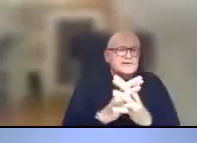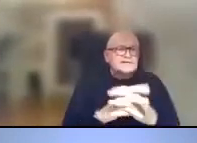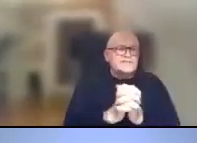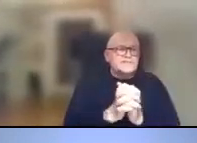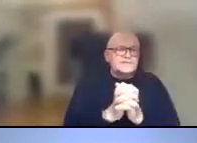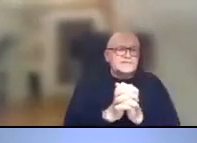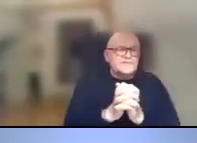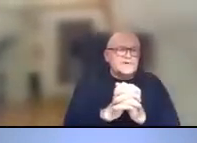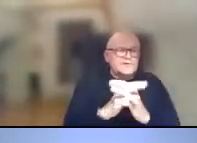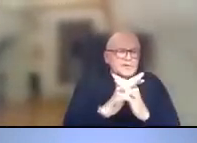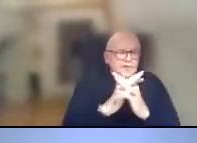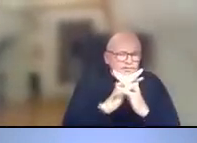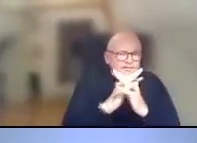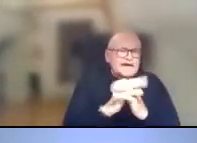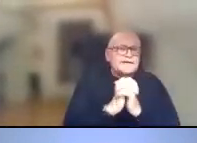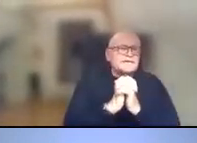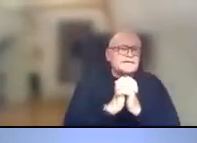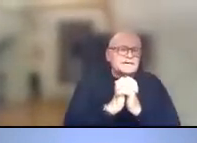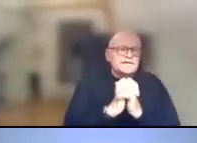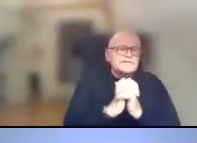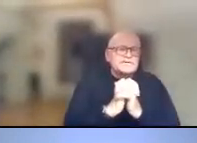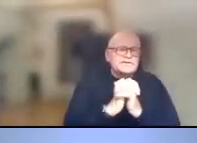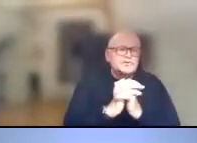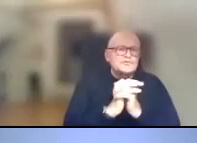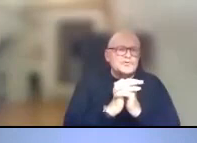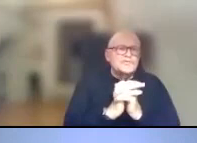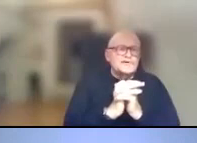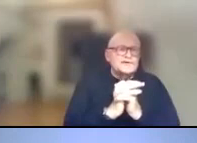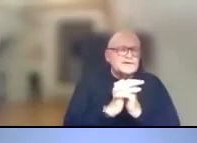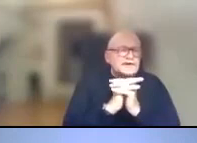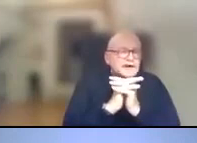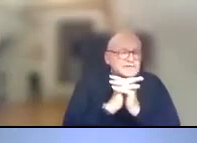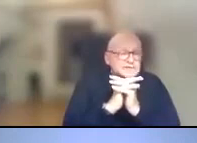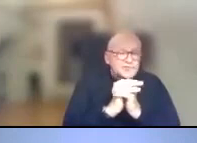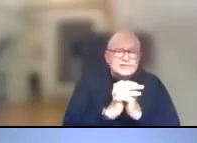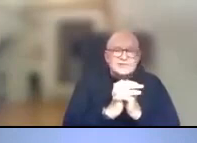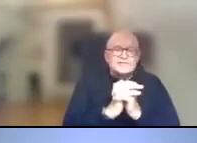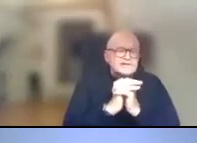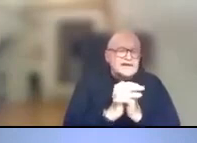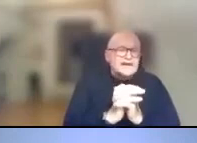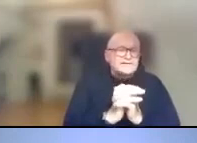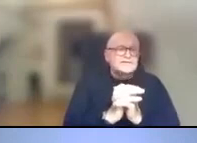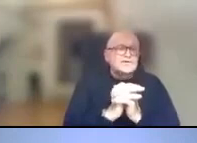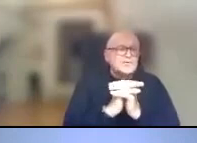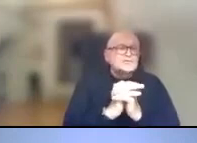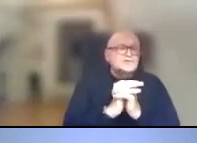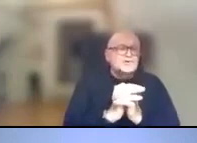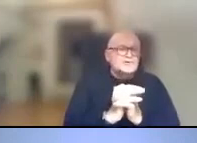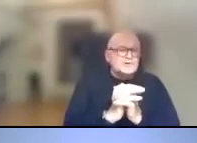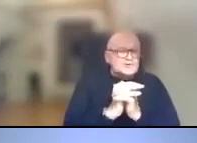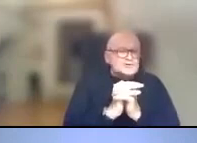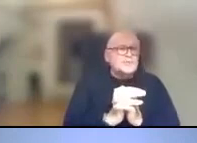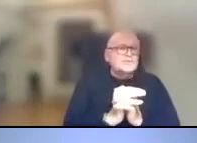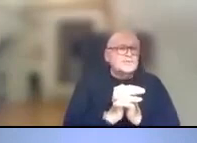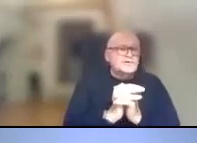forensisch-psychiatrisch intensiv untersucht worden und keiner ist schuldunfähig. Also sie wussten, was sie taten und sie